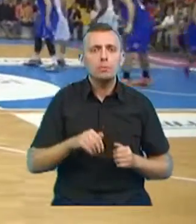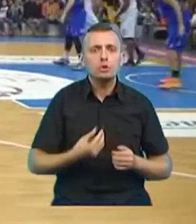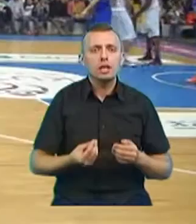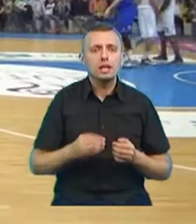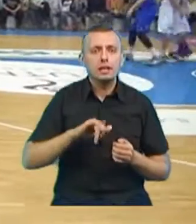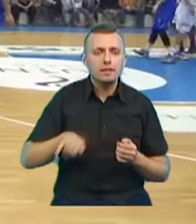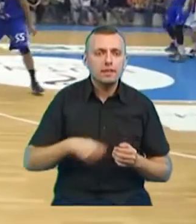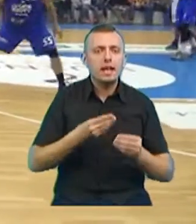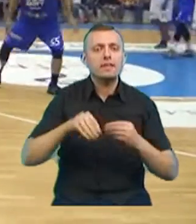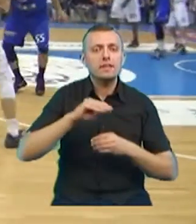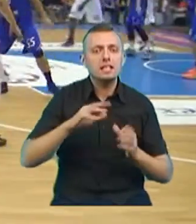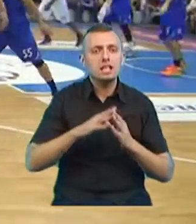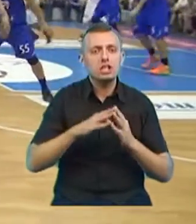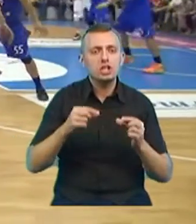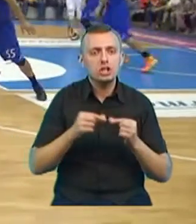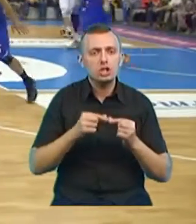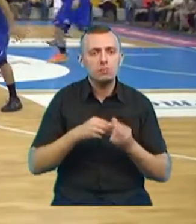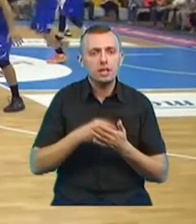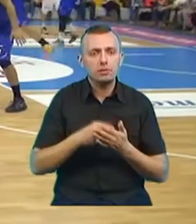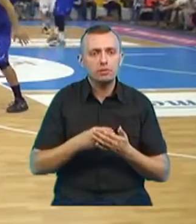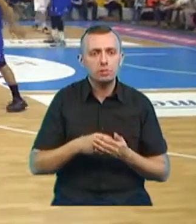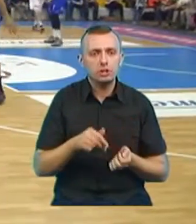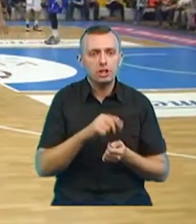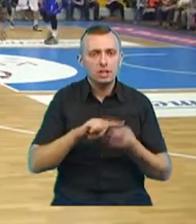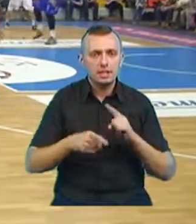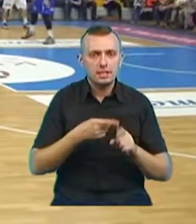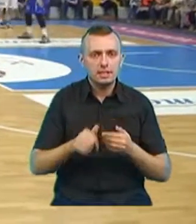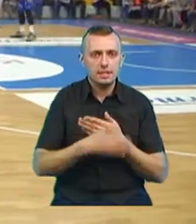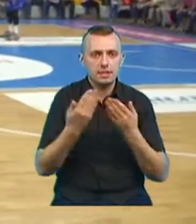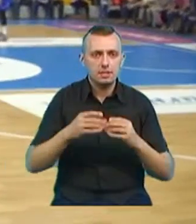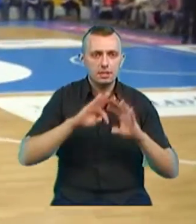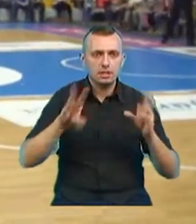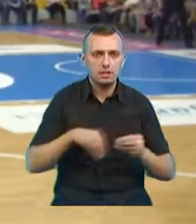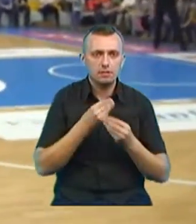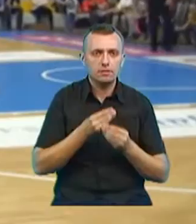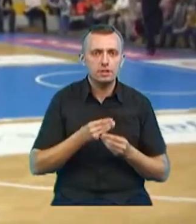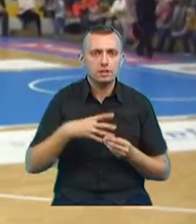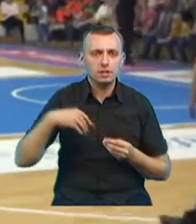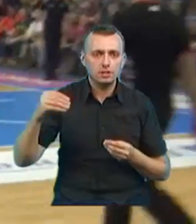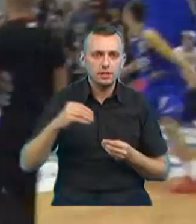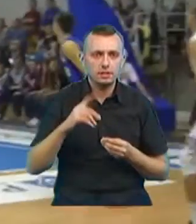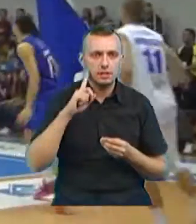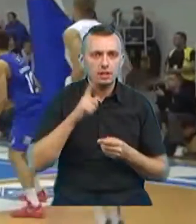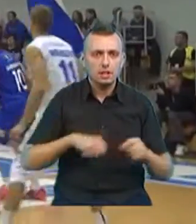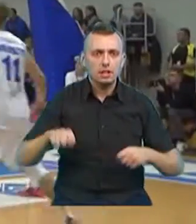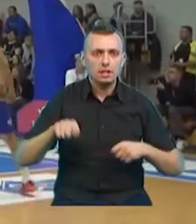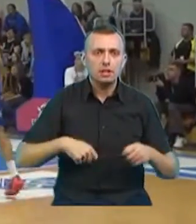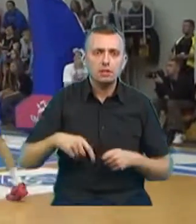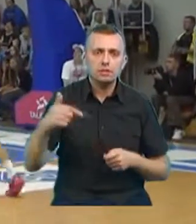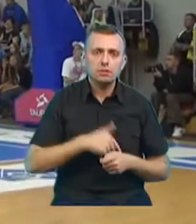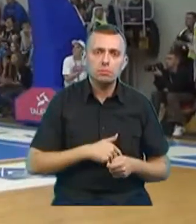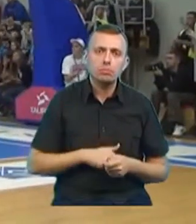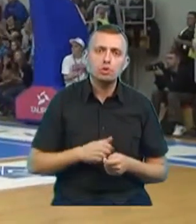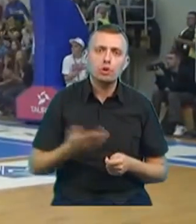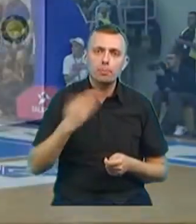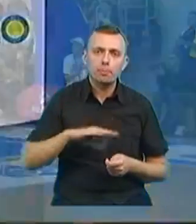Rezerwacja telefoniczna na najbliższy mecz nie jest możliwa. KKS ProBasket Kutno przypomina, iż jedna osoba może zakupić maksymalnie